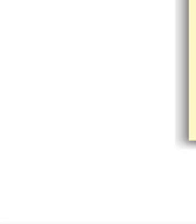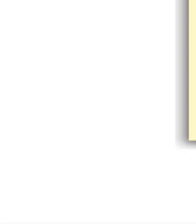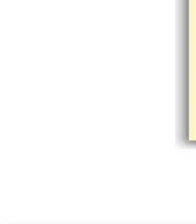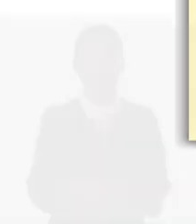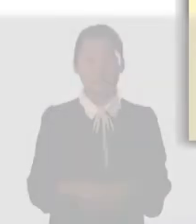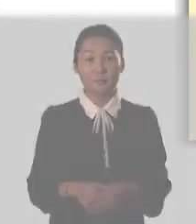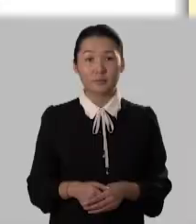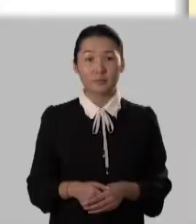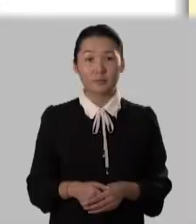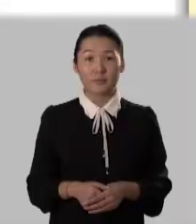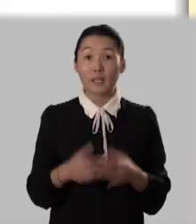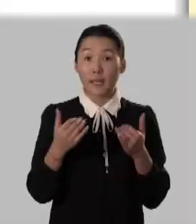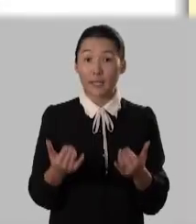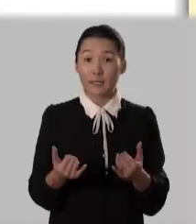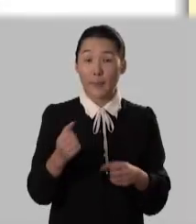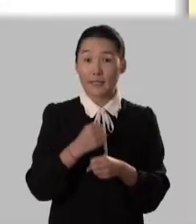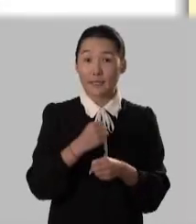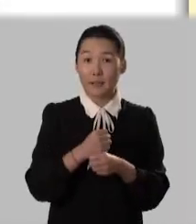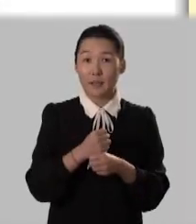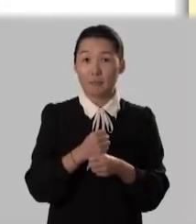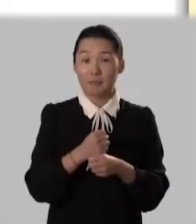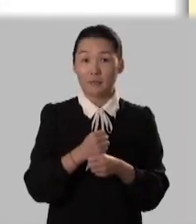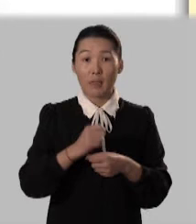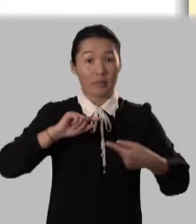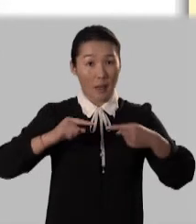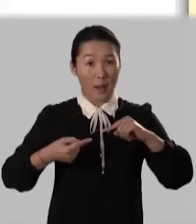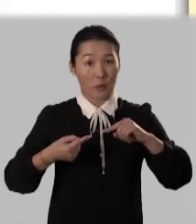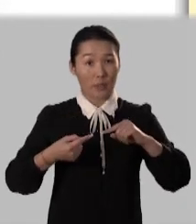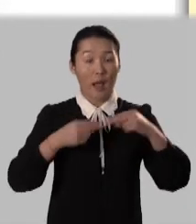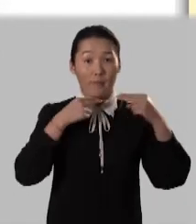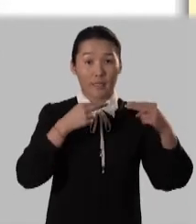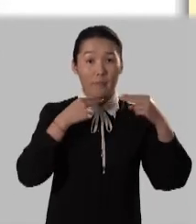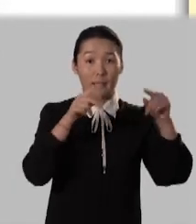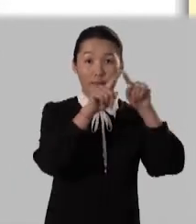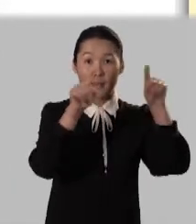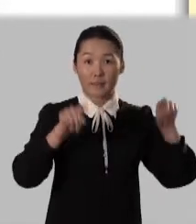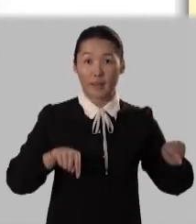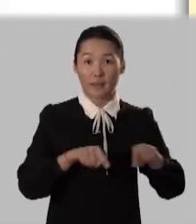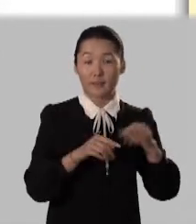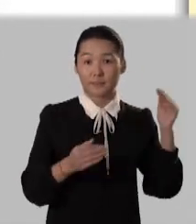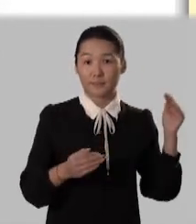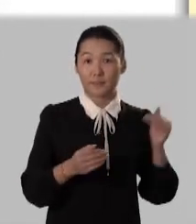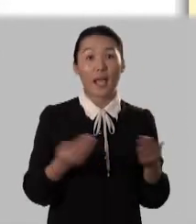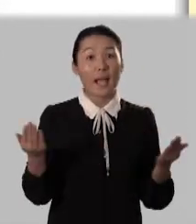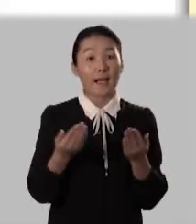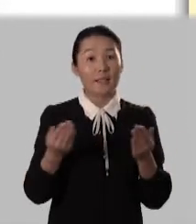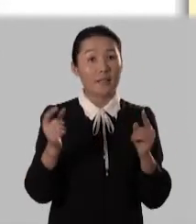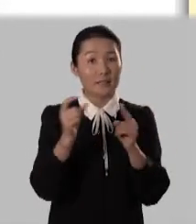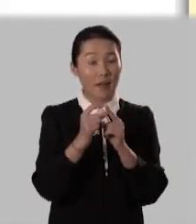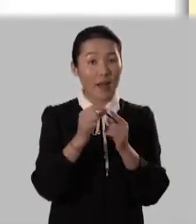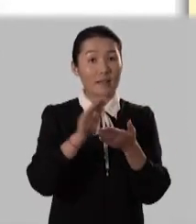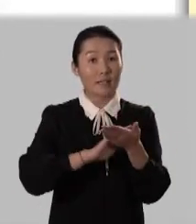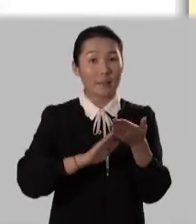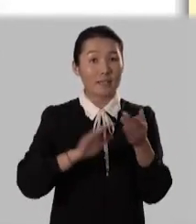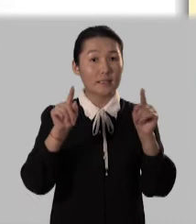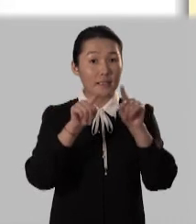а теперь сделаем наоборот внимание на слайд какие слова записаны